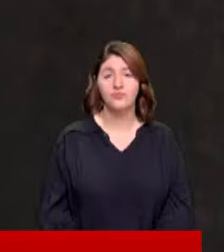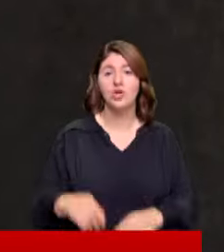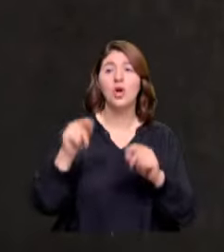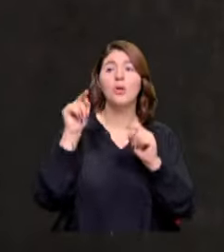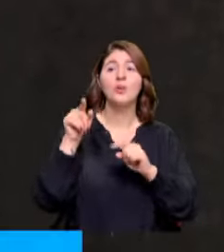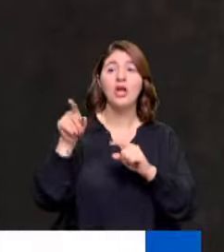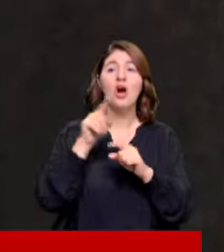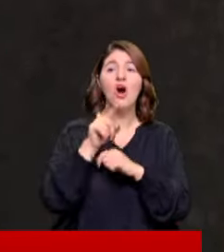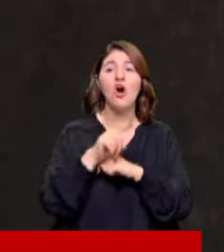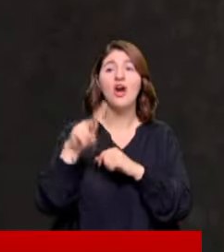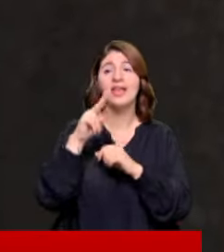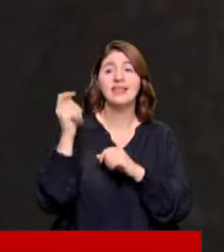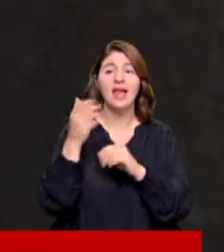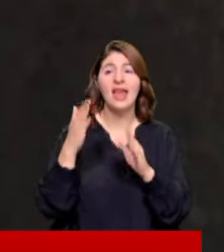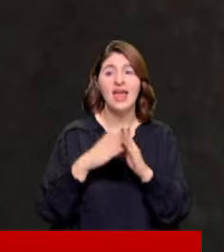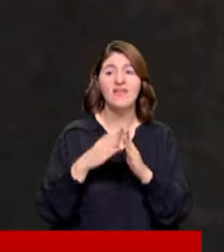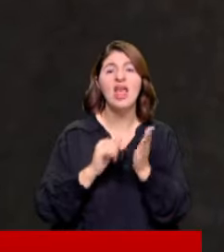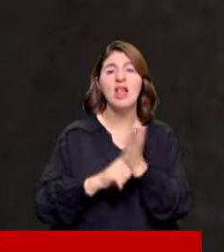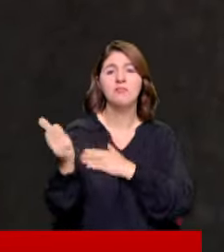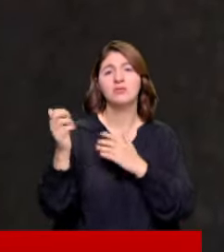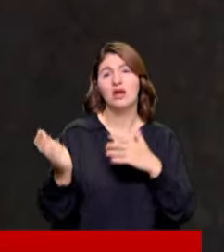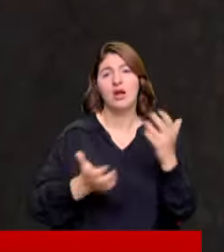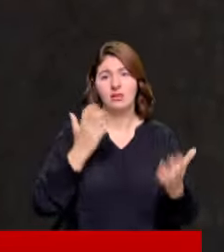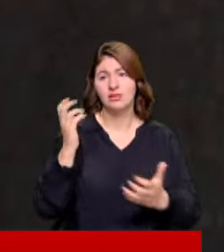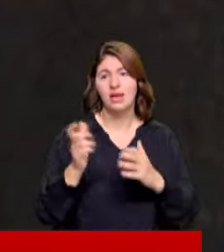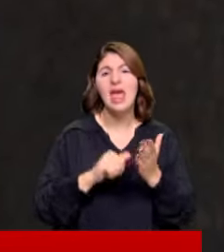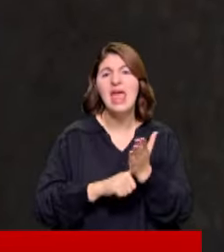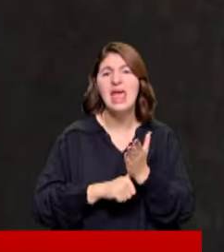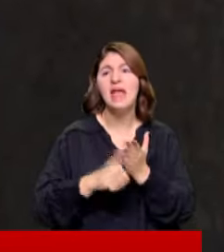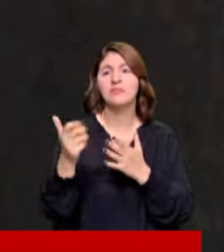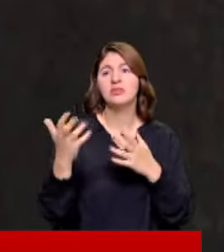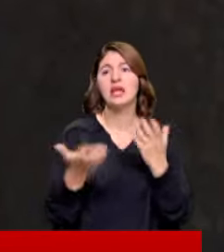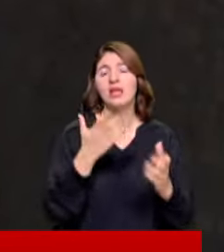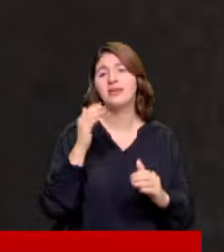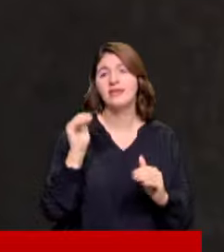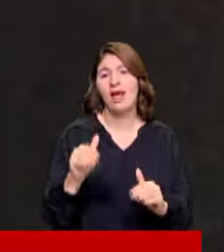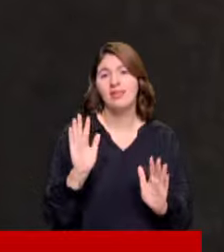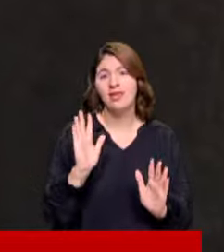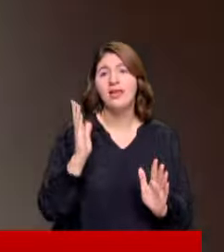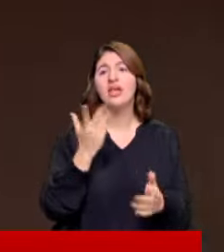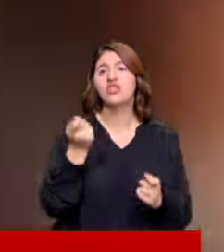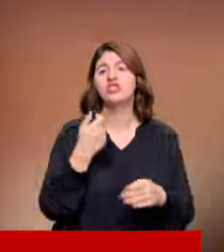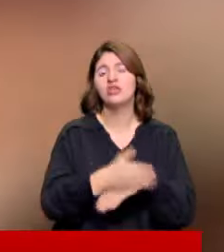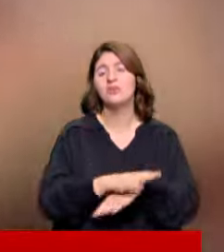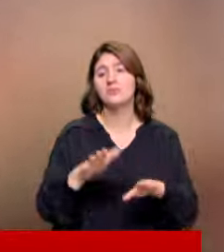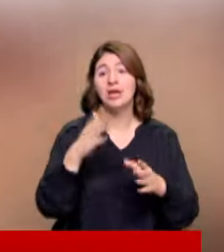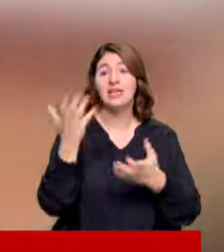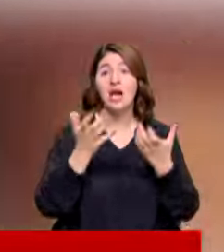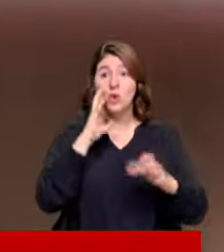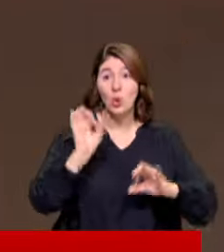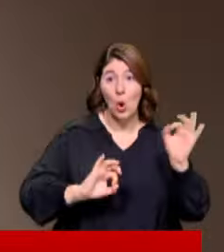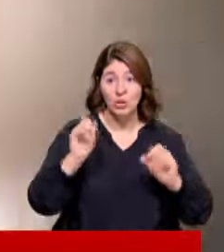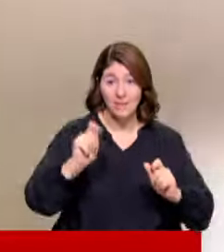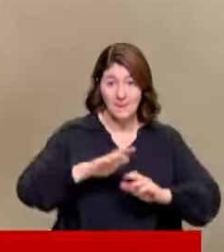Buradaki o 17 evi, yani hepsi yandı. Yani hepsi yanarken geldi artık. İş işten geçmişti. Yangınlar kontrol